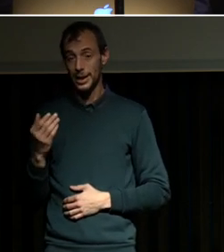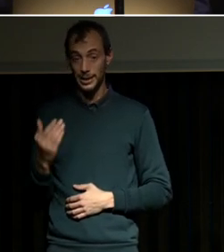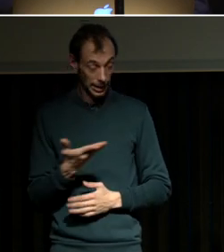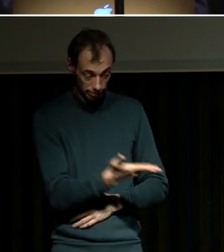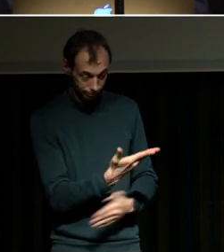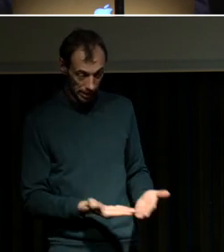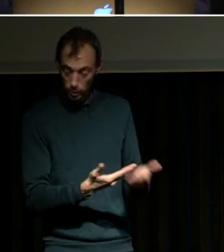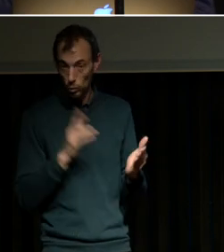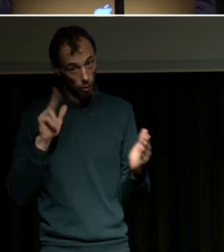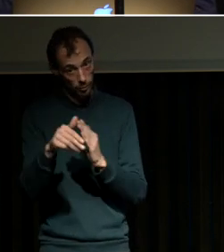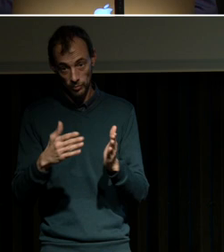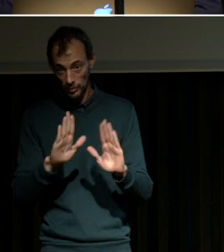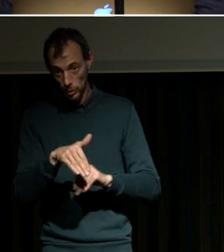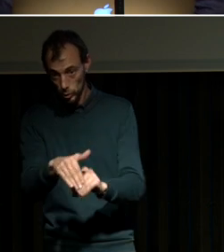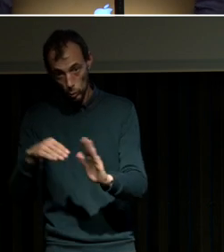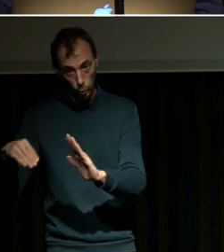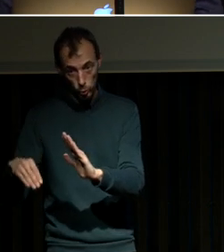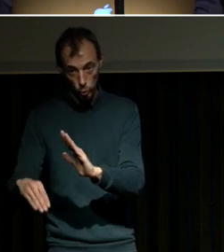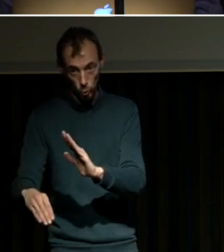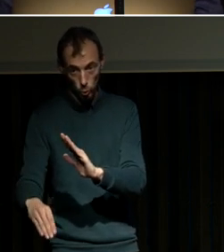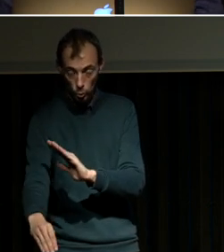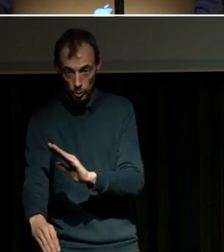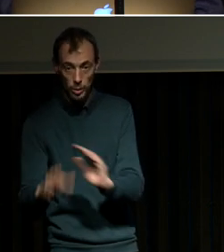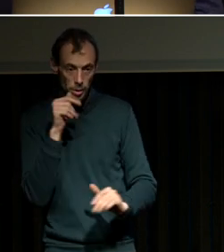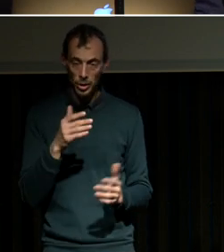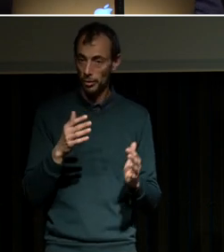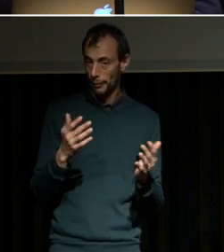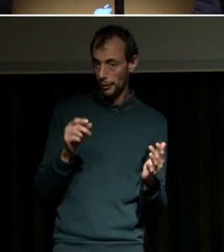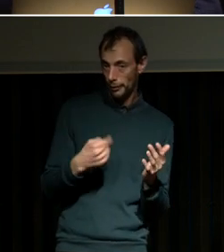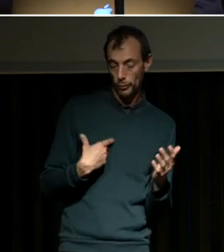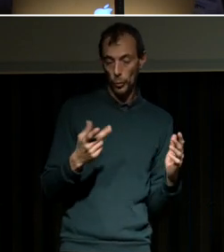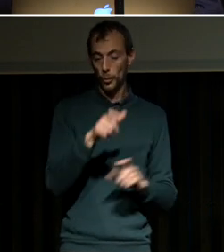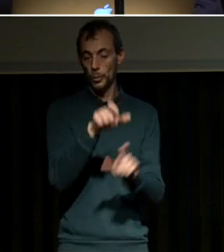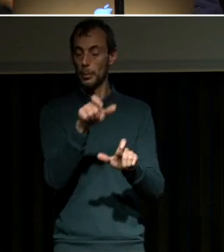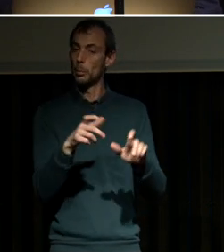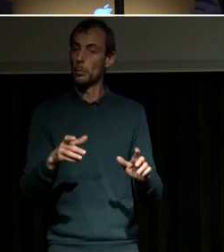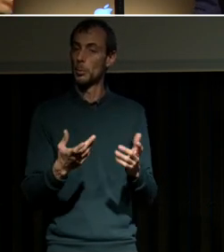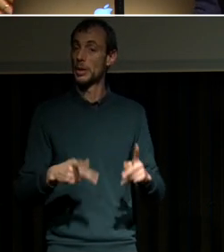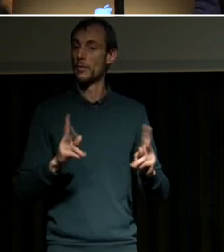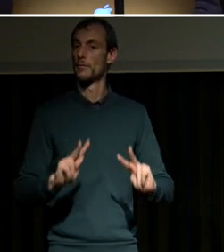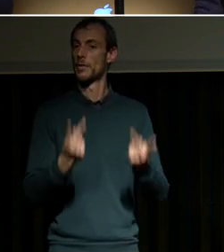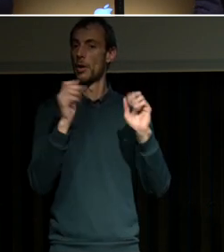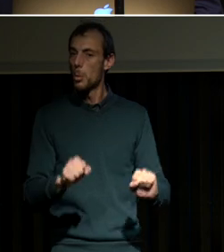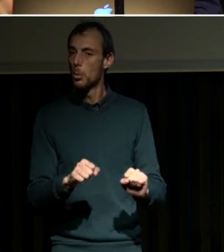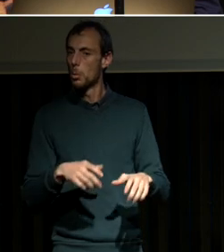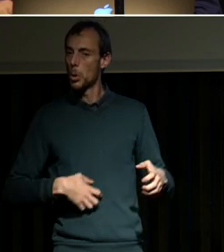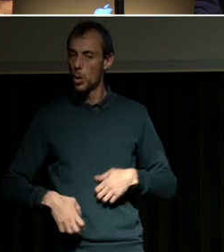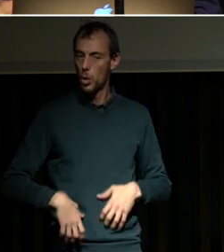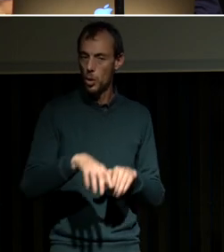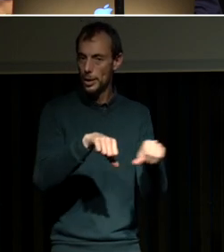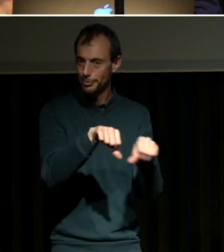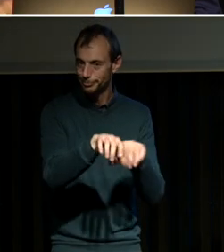falloir renforcer le prélèvement sur les donneurs vivants et renforcer les autres prélèvements que je vais vous montrer par la suite.